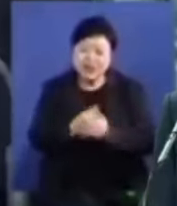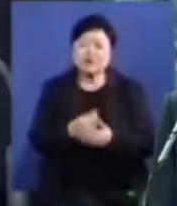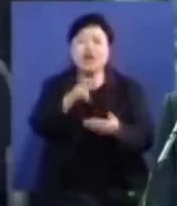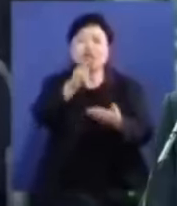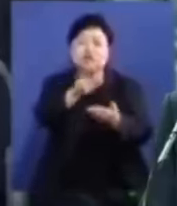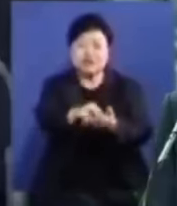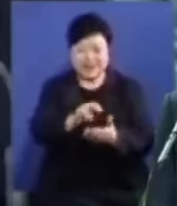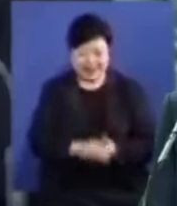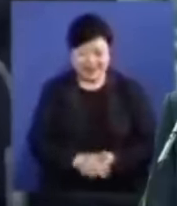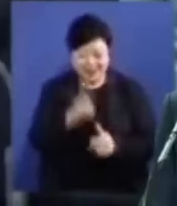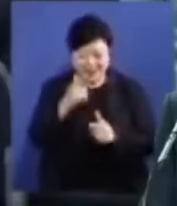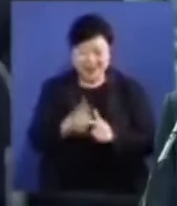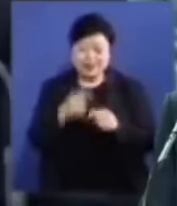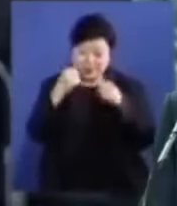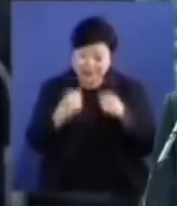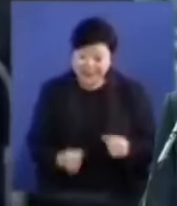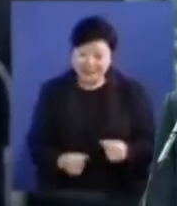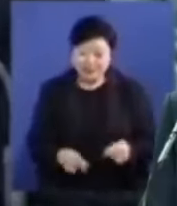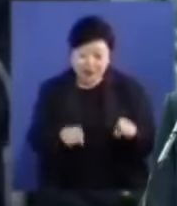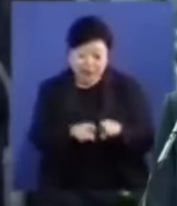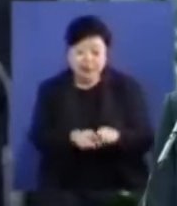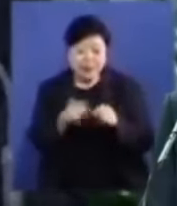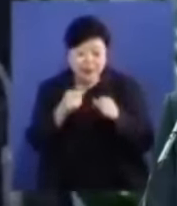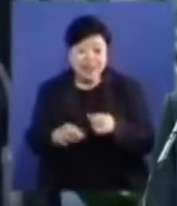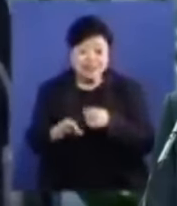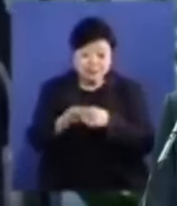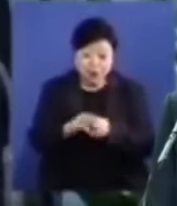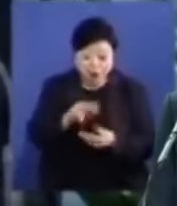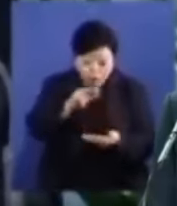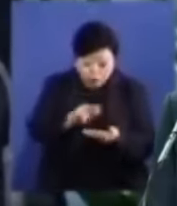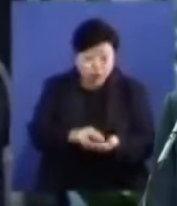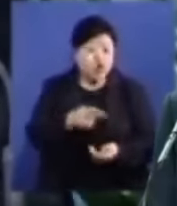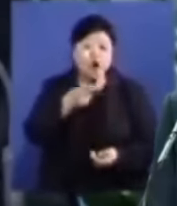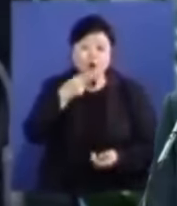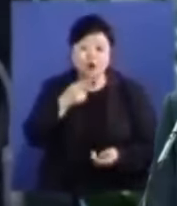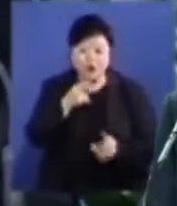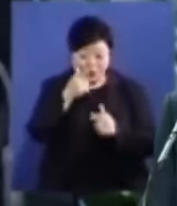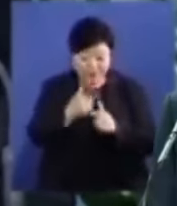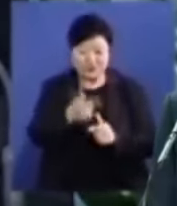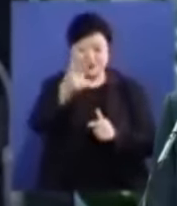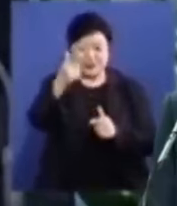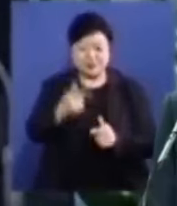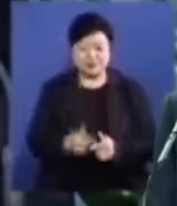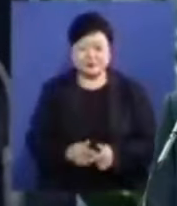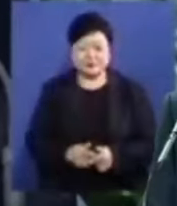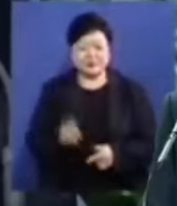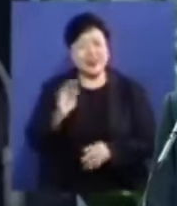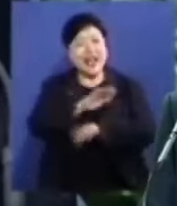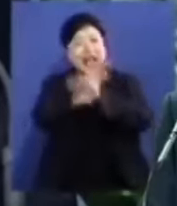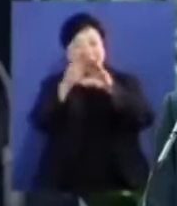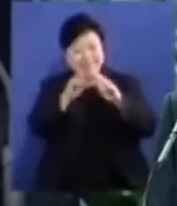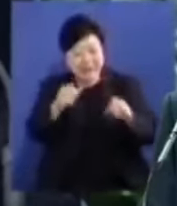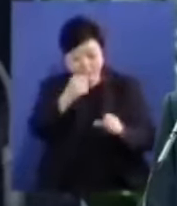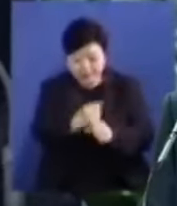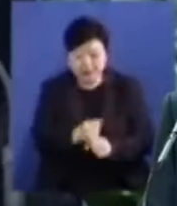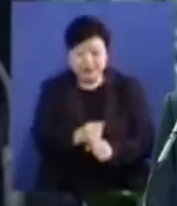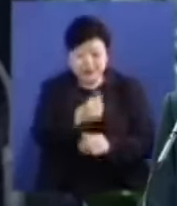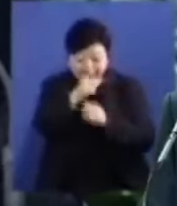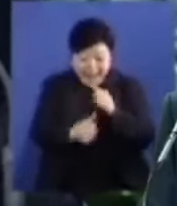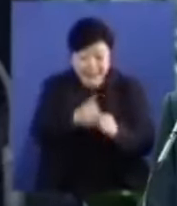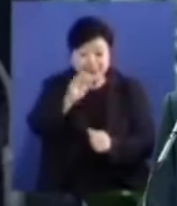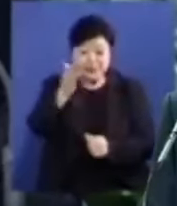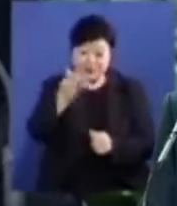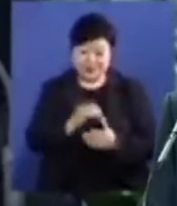문제지, 예수님이 같이 계시는데 문제될 것이 없습니다. 예수님은 하늘과 땅을 지으신 하나님이시기